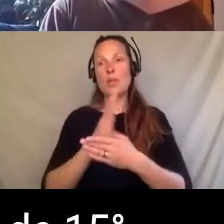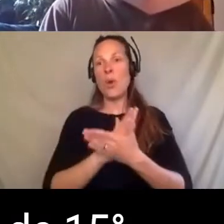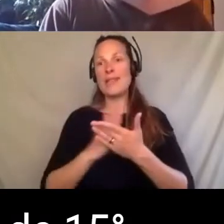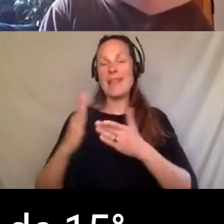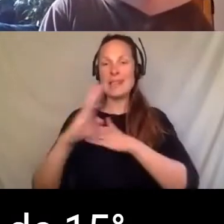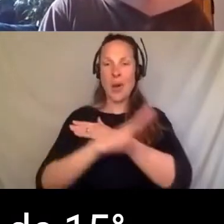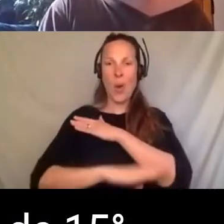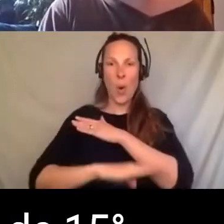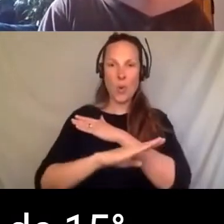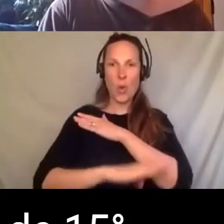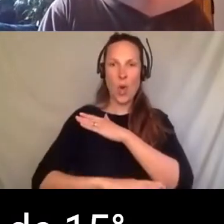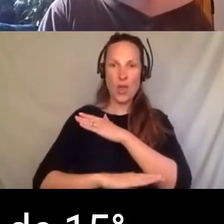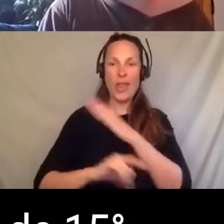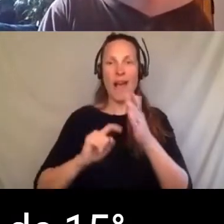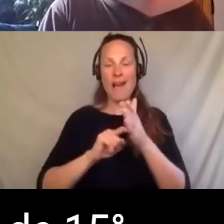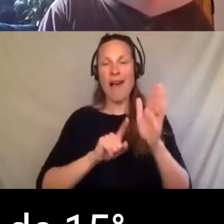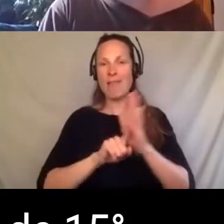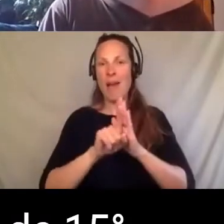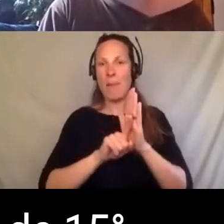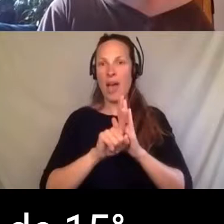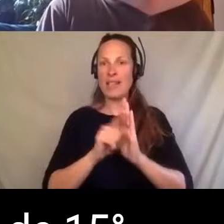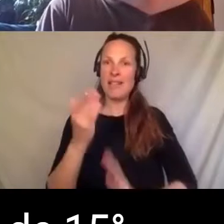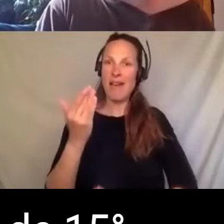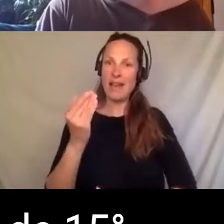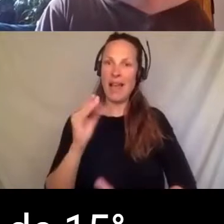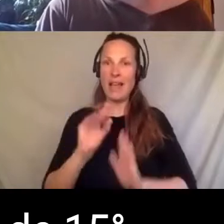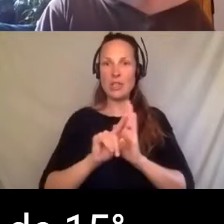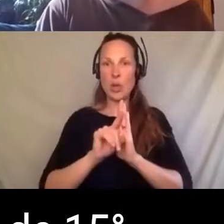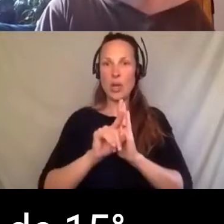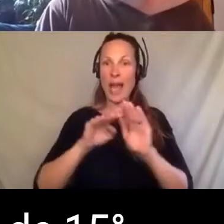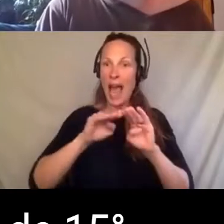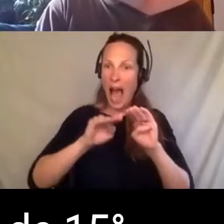fait en dessous de 15 degrés,